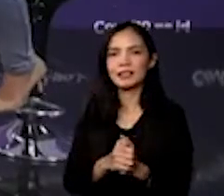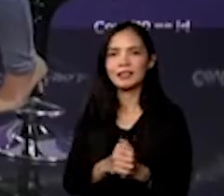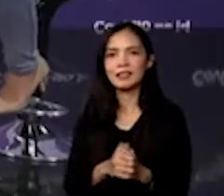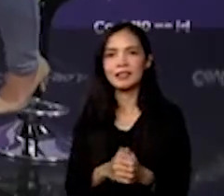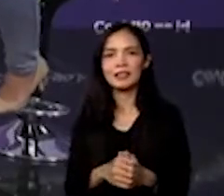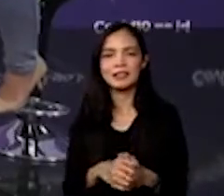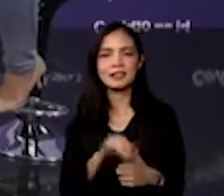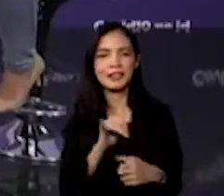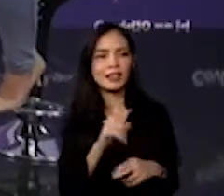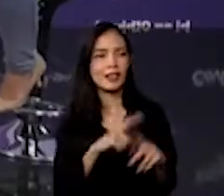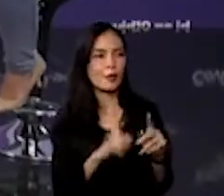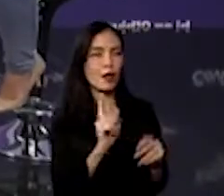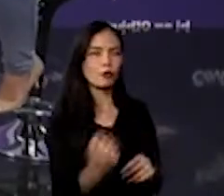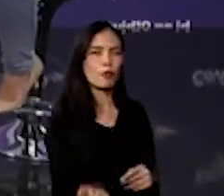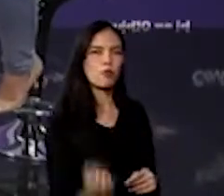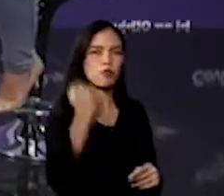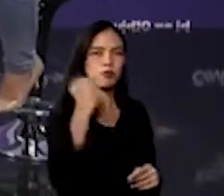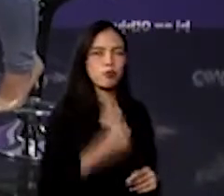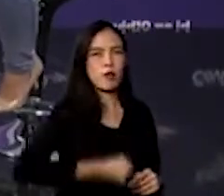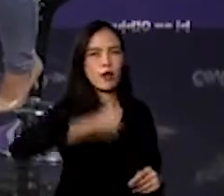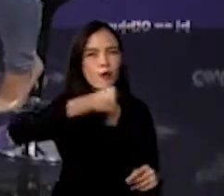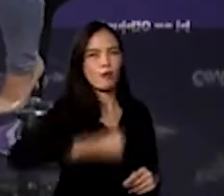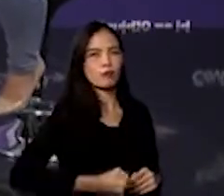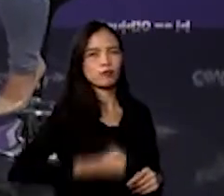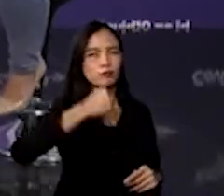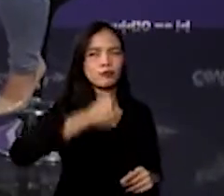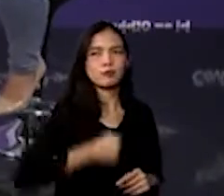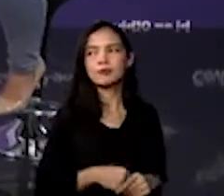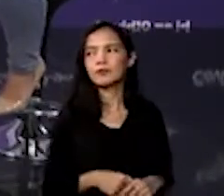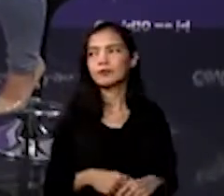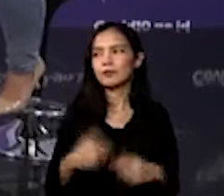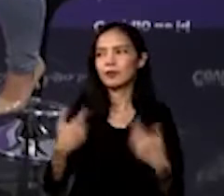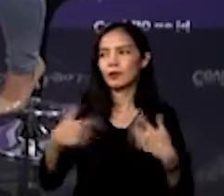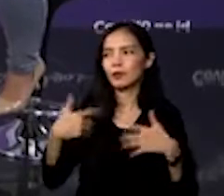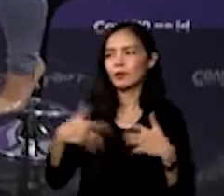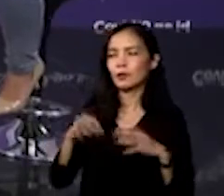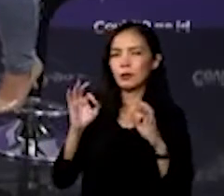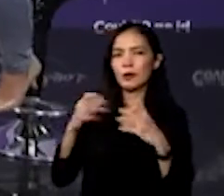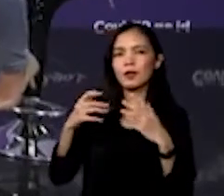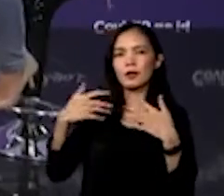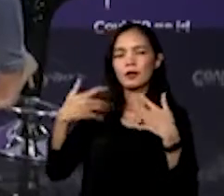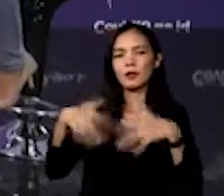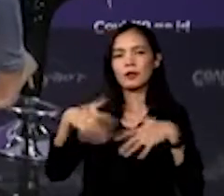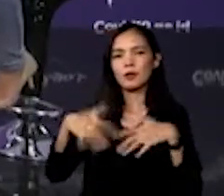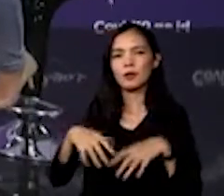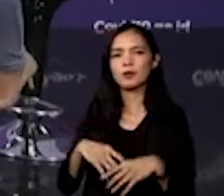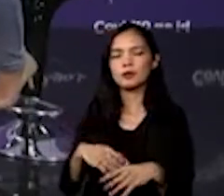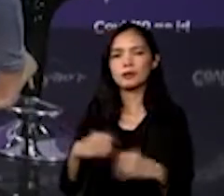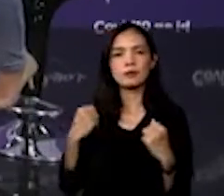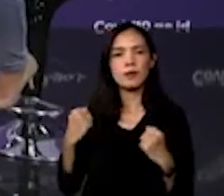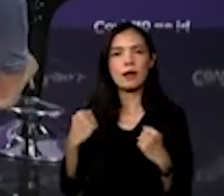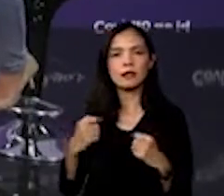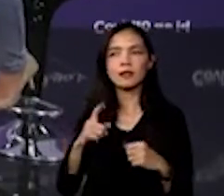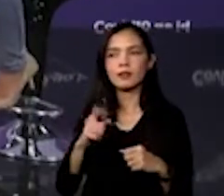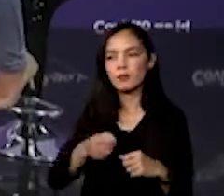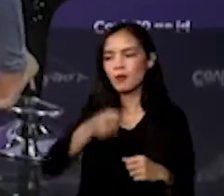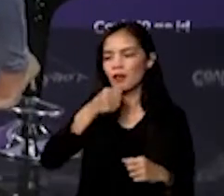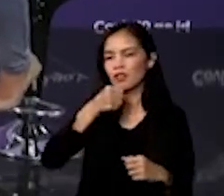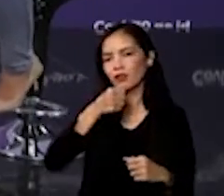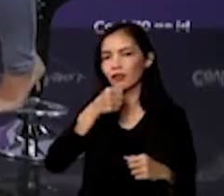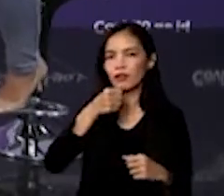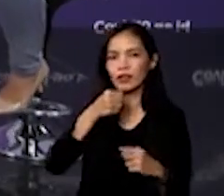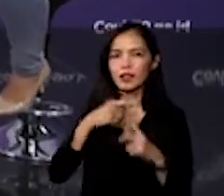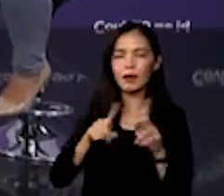bertenaga Oke luar biasa oke nah kalau misalnya mengenai ini saya semangat Dok kalau misalnya mengangkat mikrofon tapi setelah ini saya akan